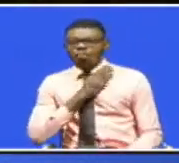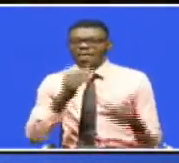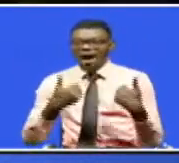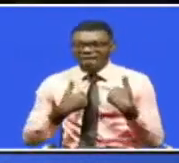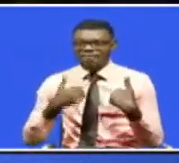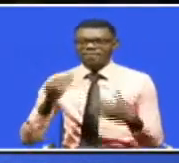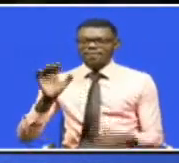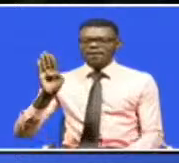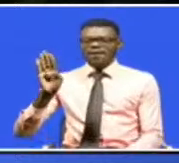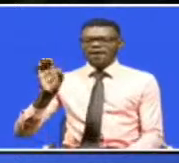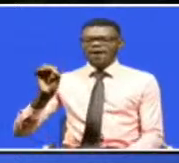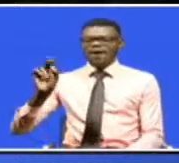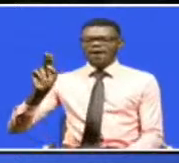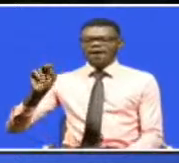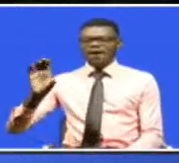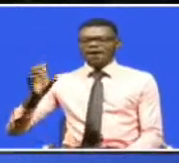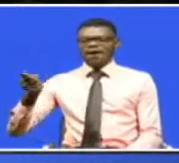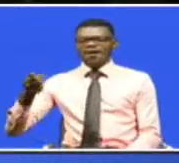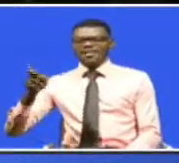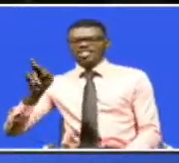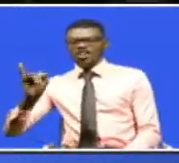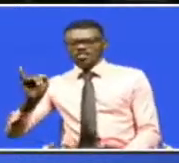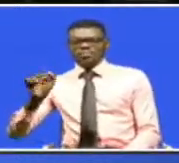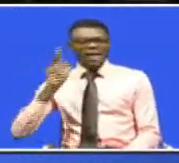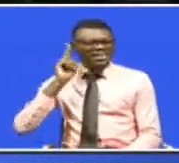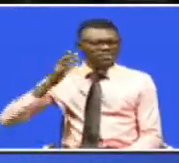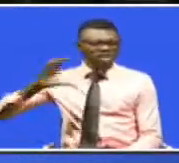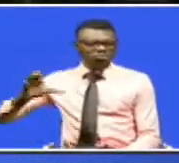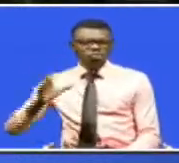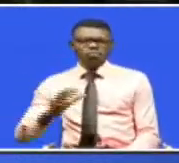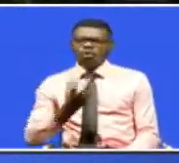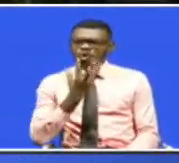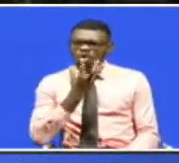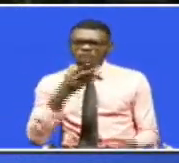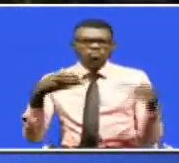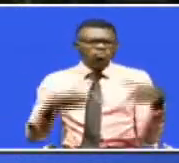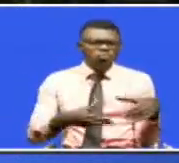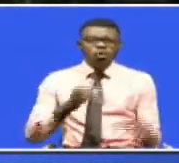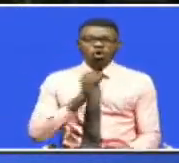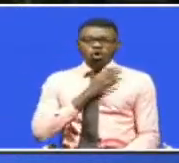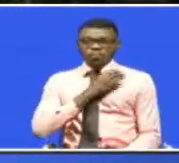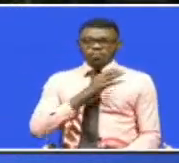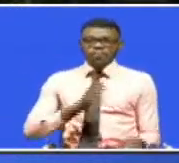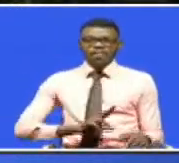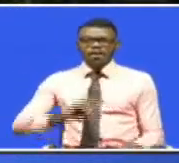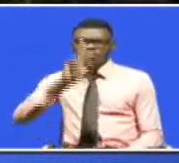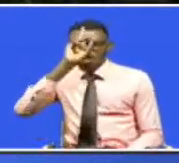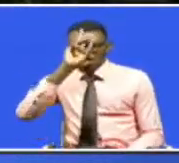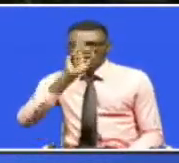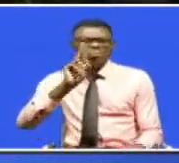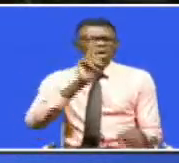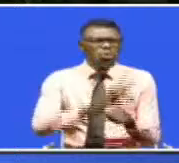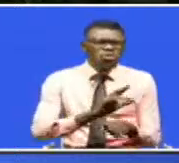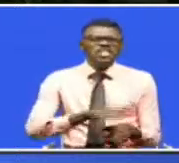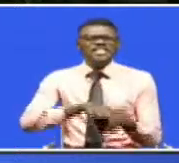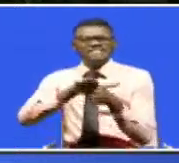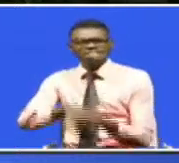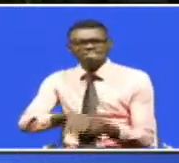la Bonchari, wanachama wa ODM wakiweza kuzua kwamba idara ya polisi imeweza kutumika vibaya kuweza